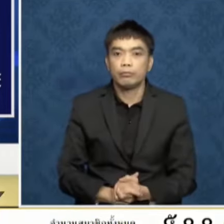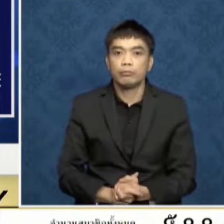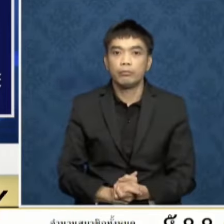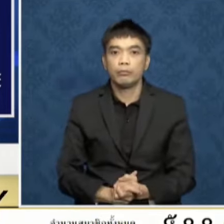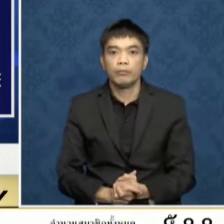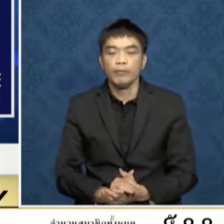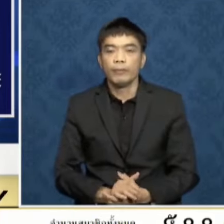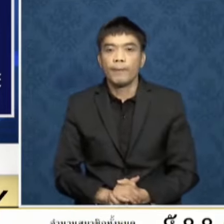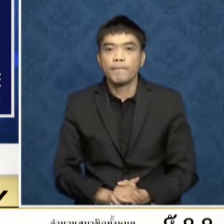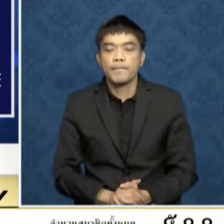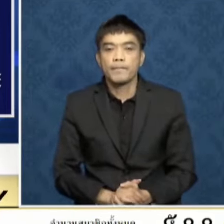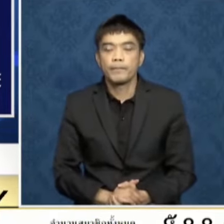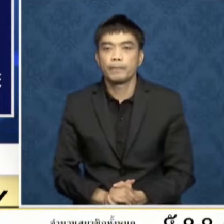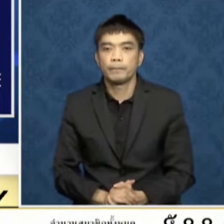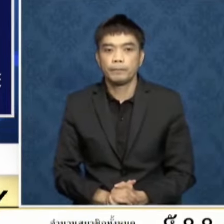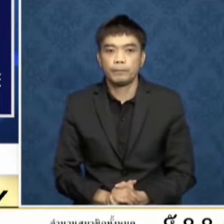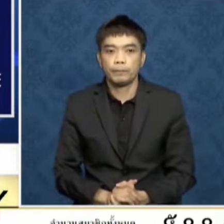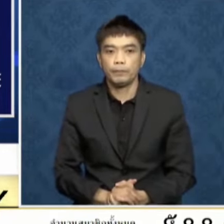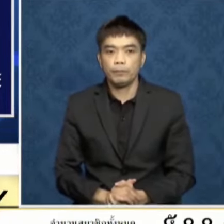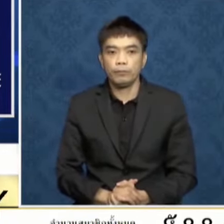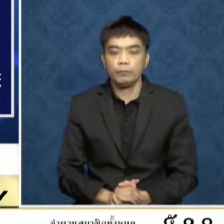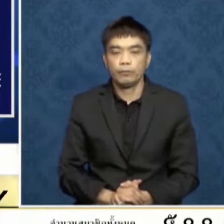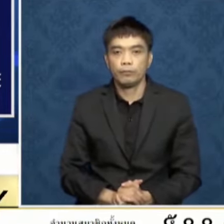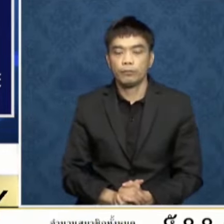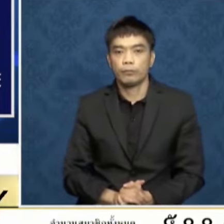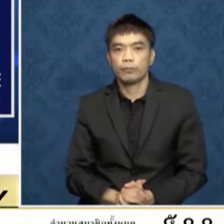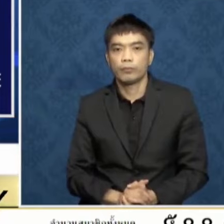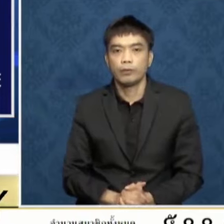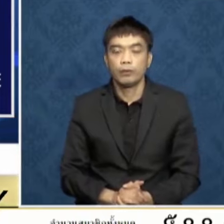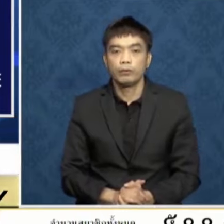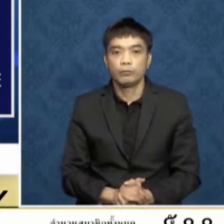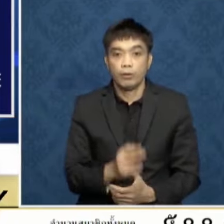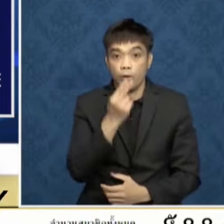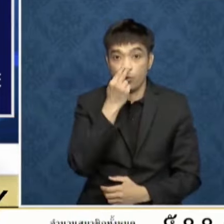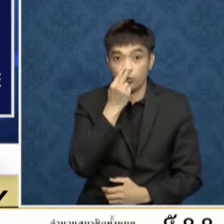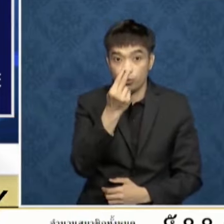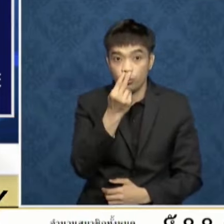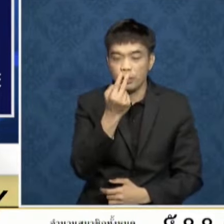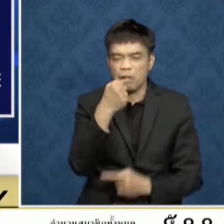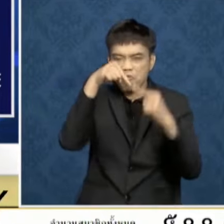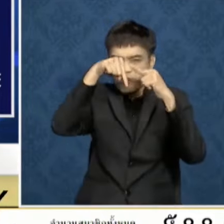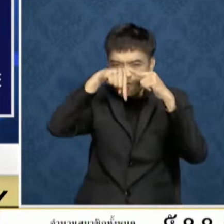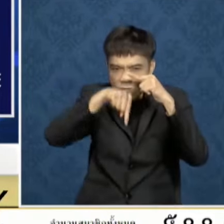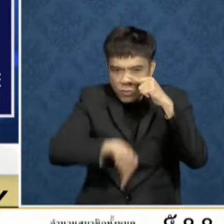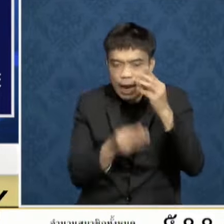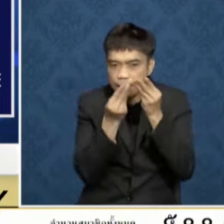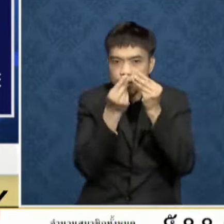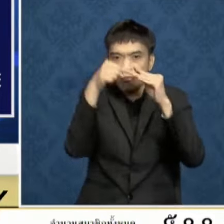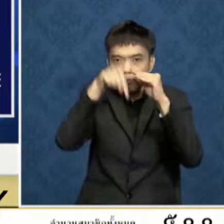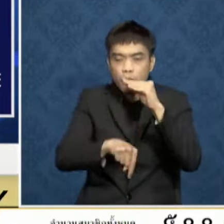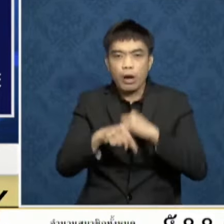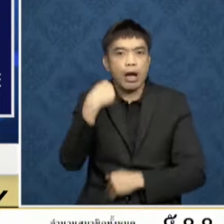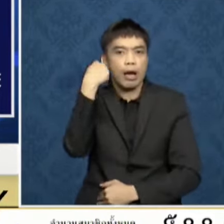ค่ะลองเจาะลึกคงลงไปอีกค่ะว่าคือพอไม่รู้ว่าหน่วยงานไหนรับผิดชอบโครงการ